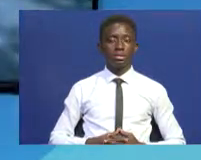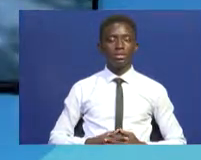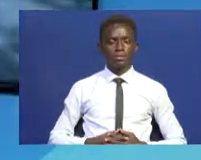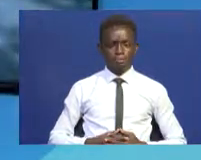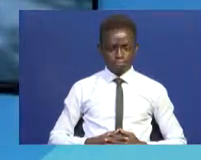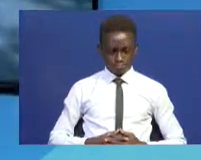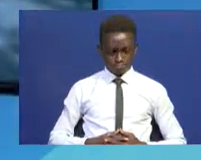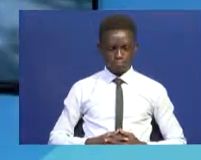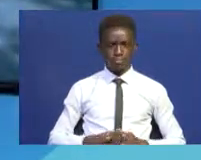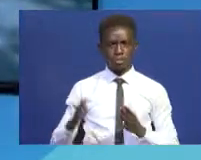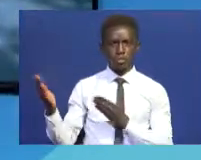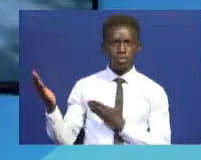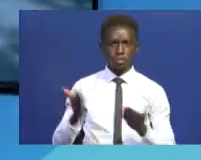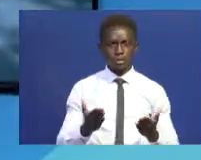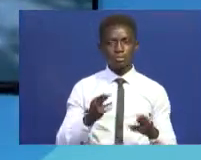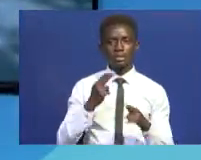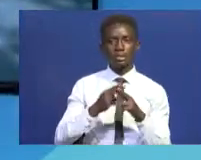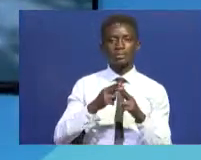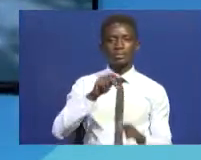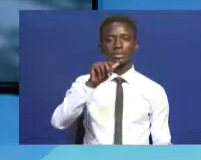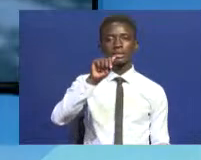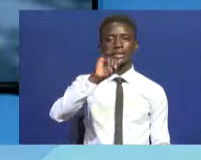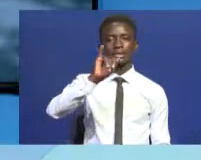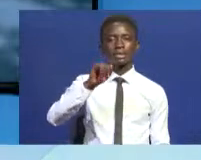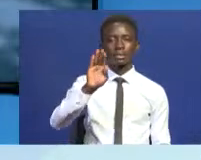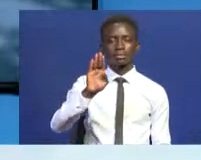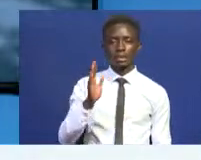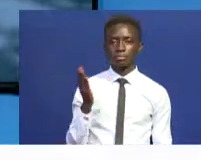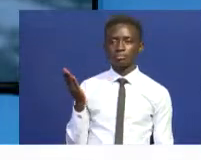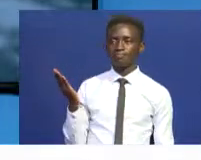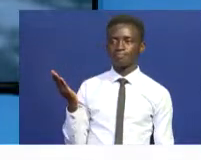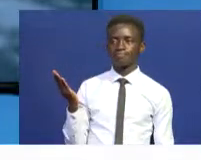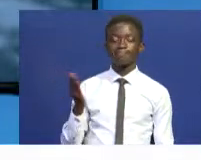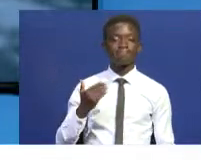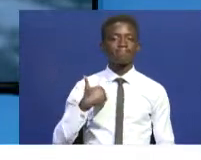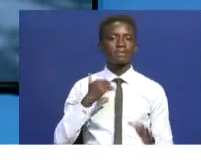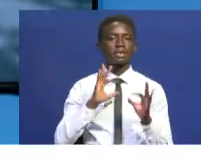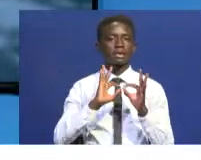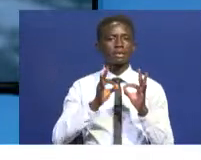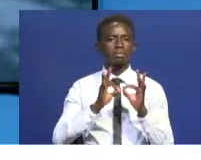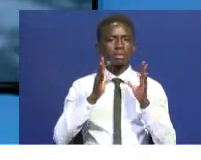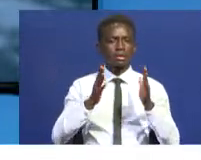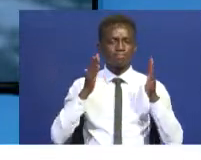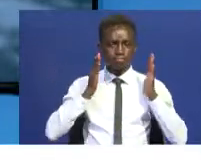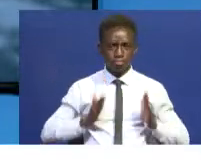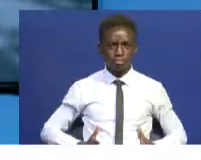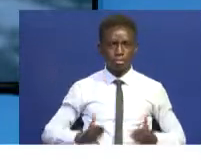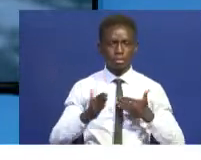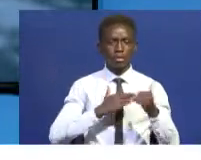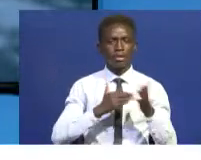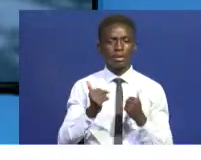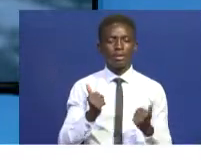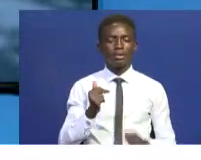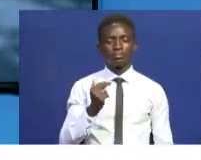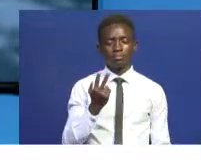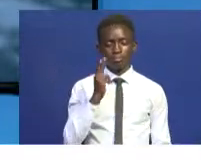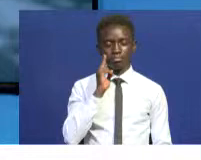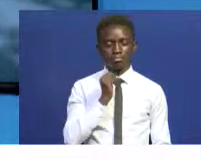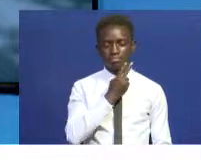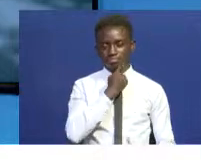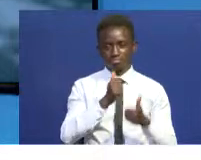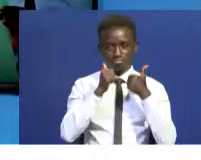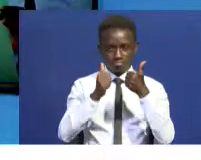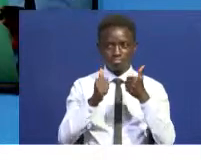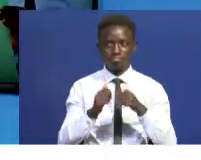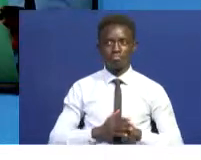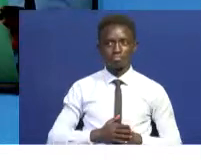Naam, karibu mtazamaji, naitwa Ahmed Juma Bhalo, ukipenda niite AJB, mwenzangu wa lugha ishara ni Byron Abuli. Na